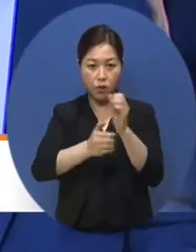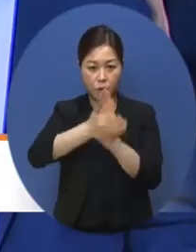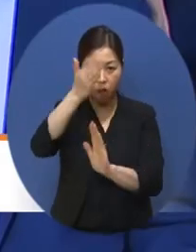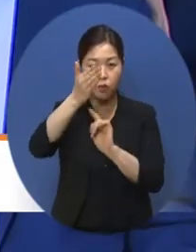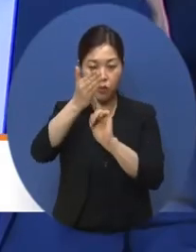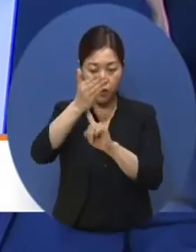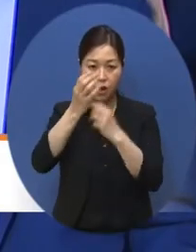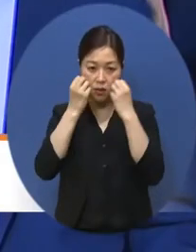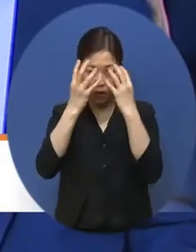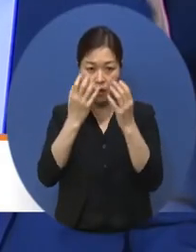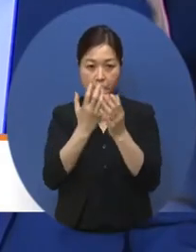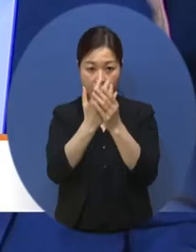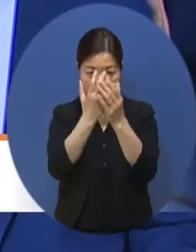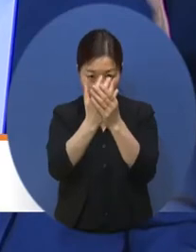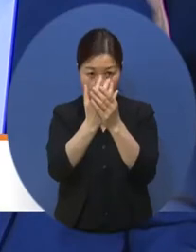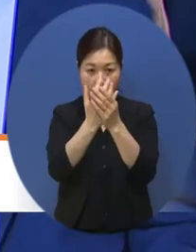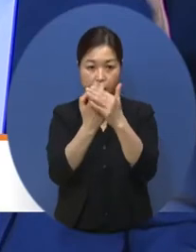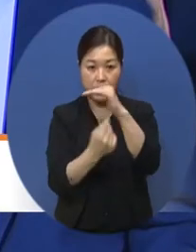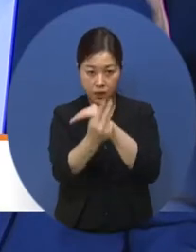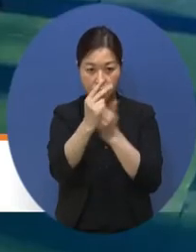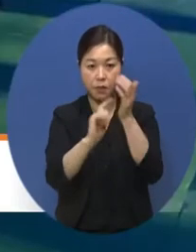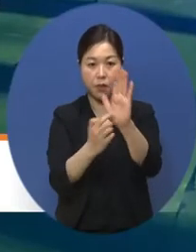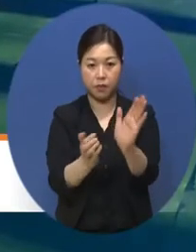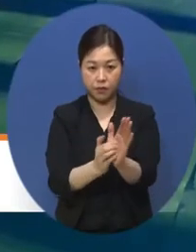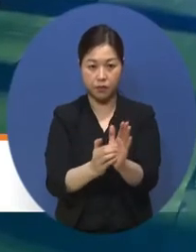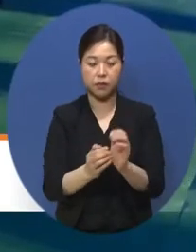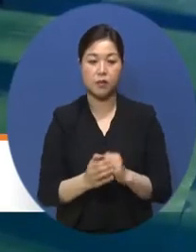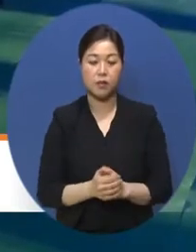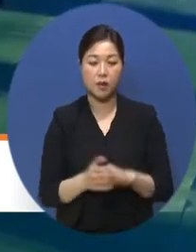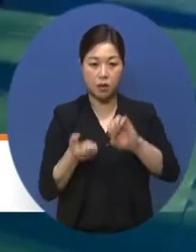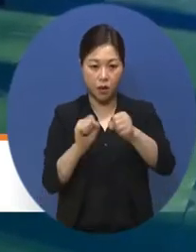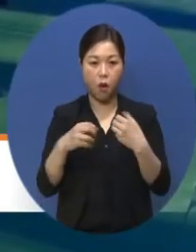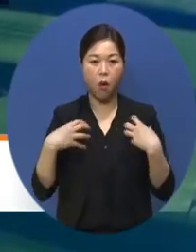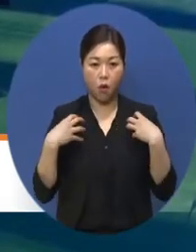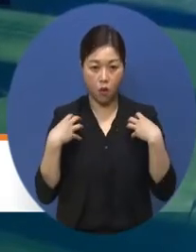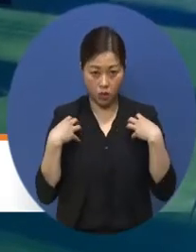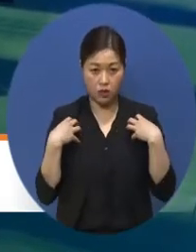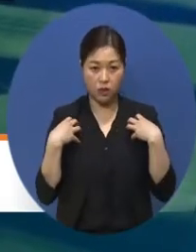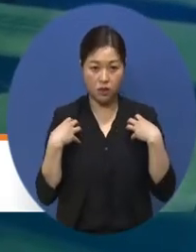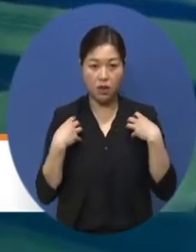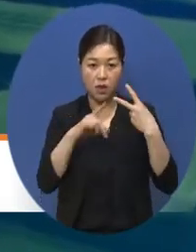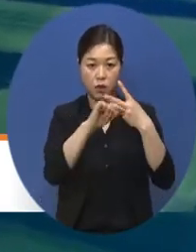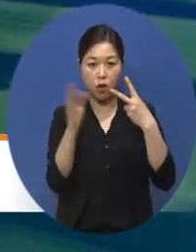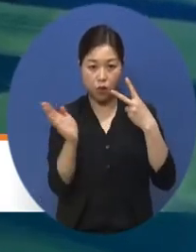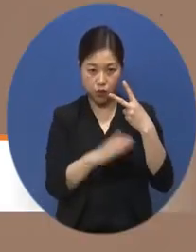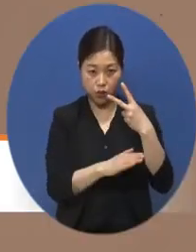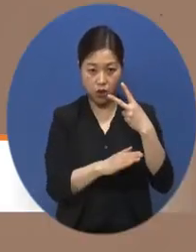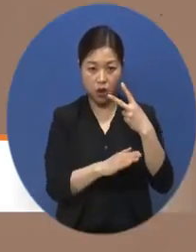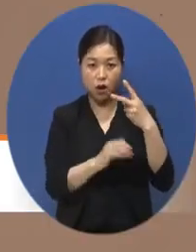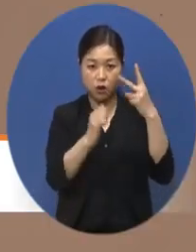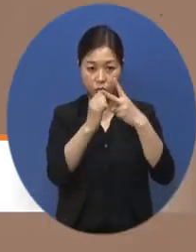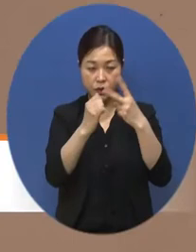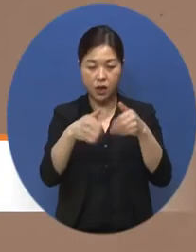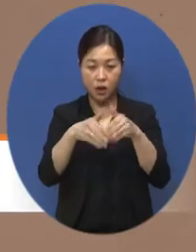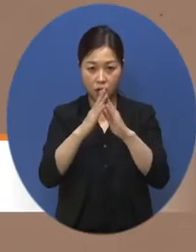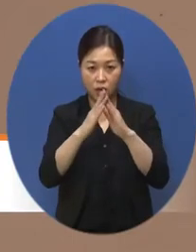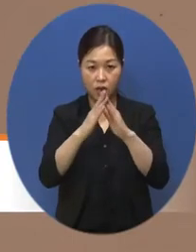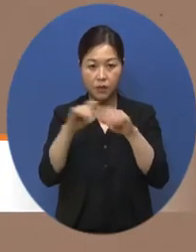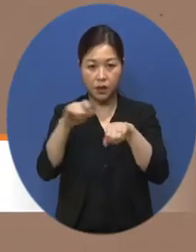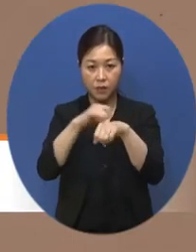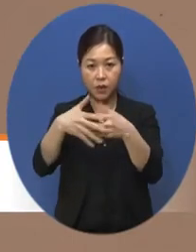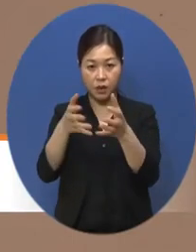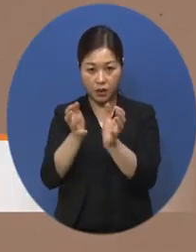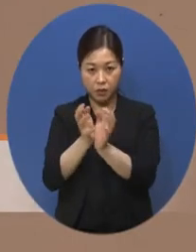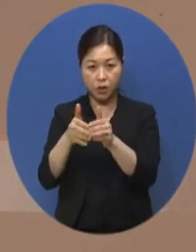비전 을 발표했습니다 국기원은 지난 2월부터 국기원 제 2 건립 추진 단 등 특별 팀을 구성하고